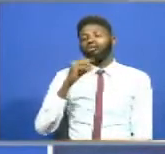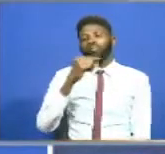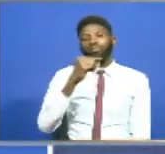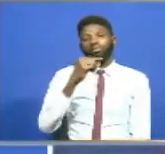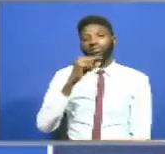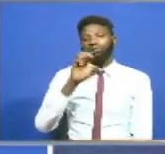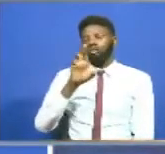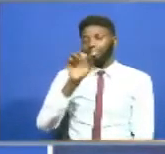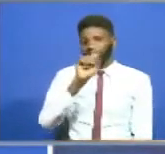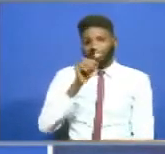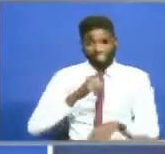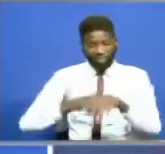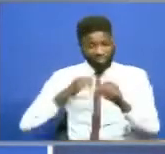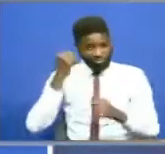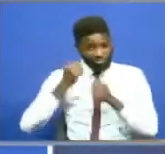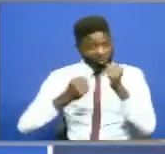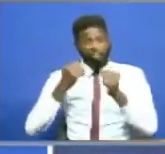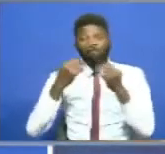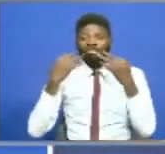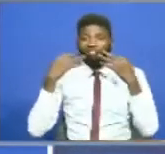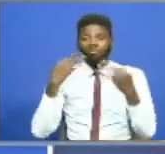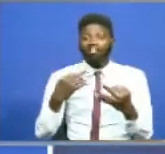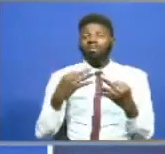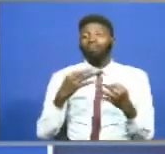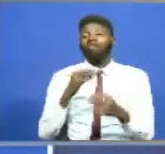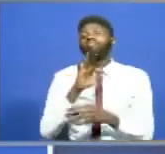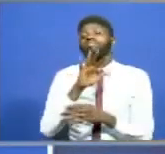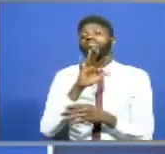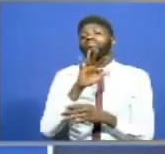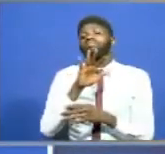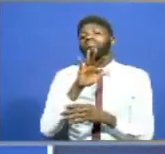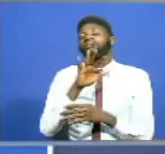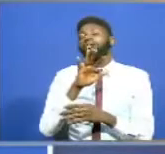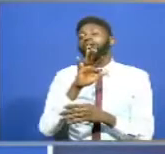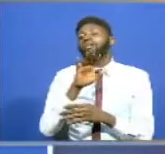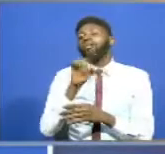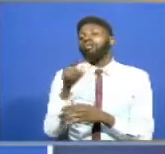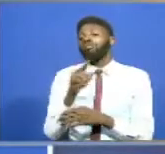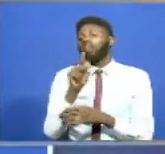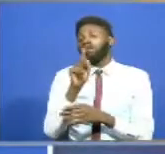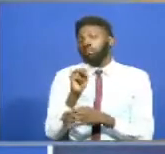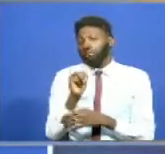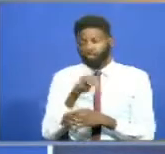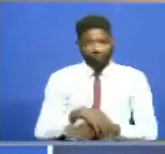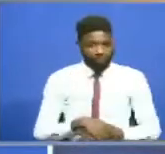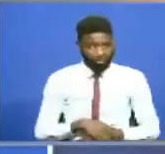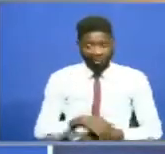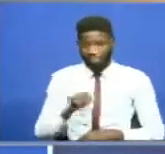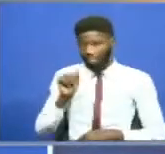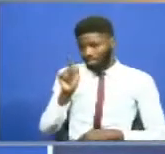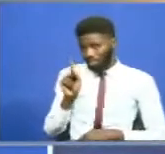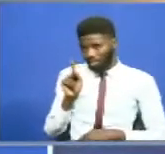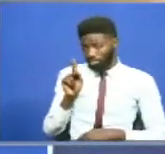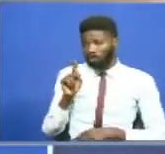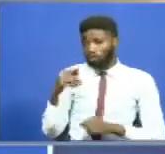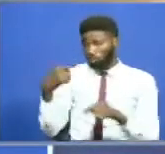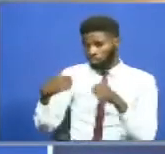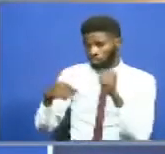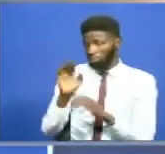za mita 5000 huku mashindano ya riadha ya viwanjani ya shirikisho la riadha humu nchini yakikamilika katika uwanja wa taifa wa